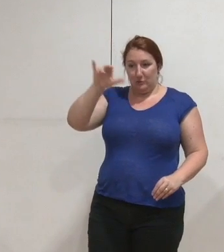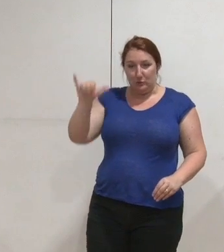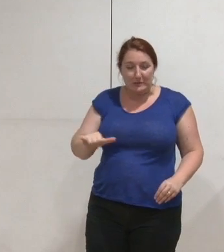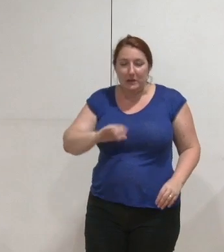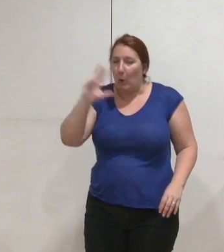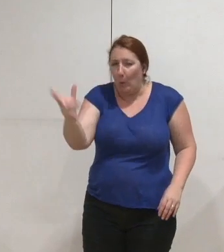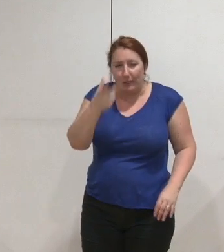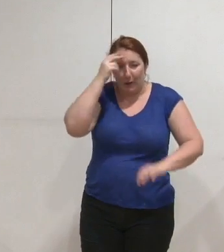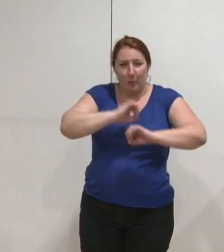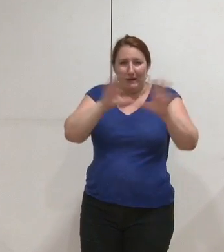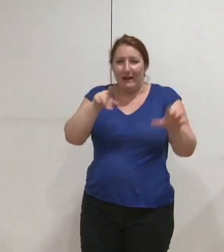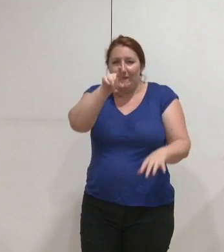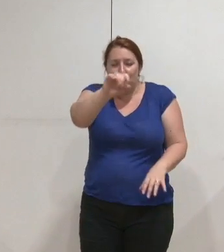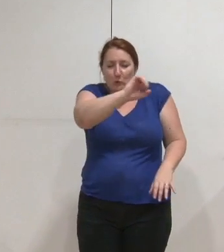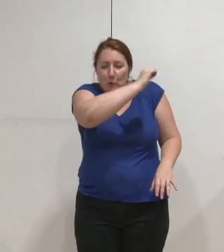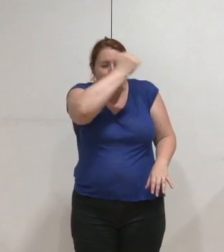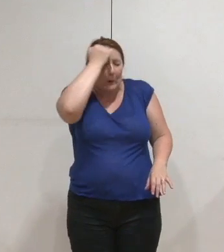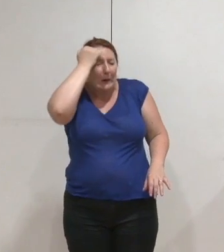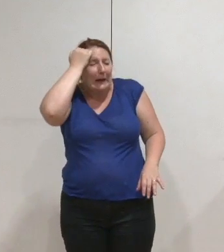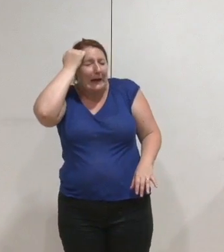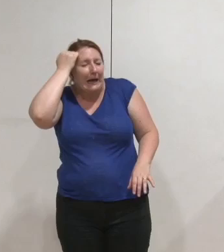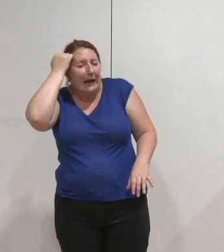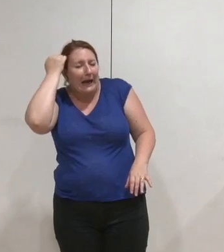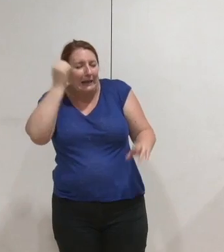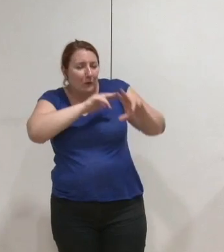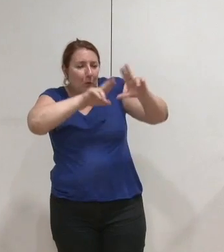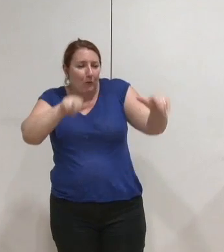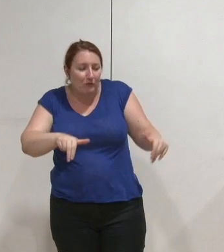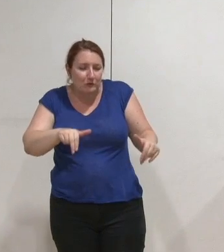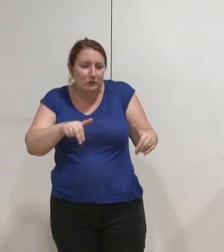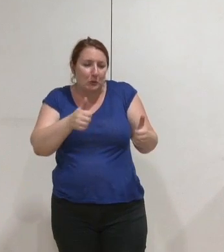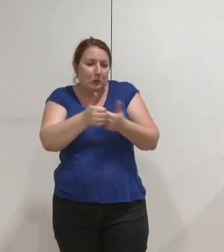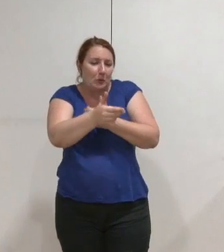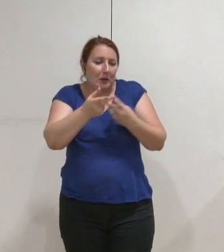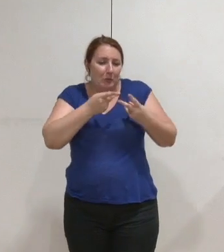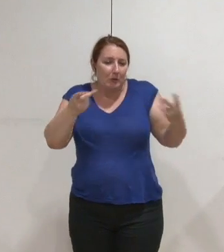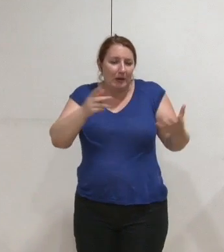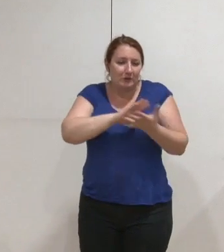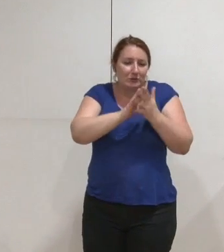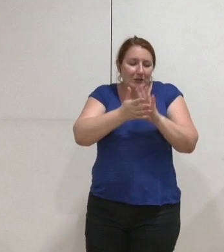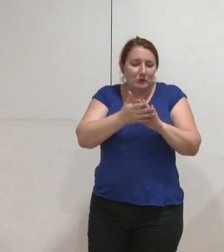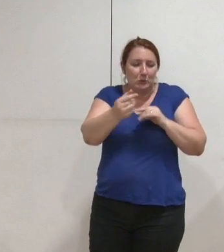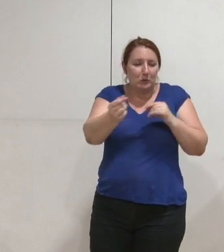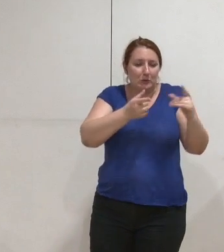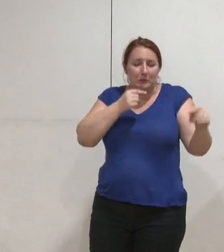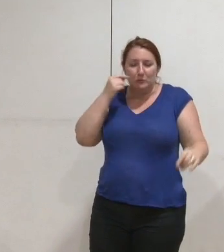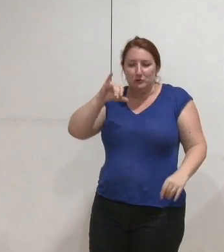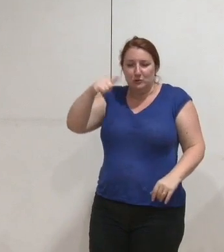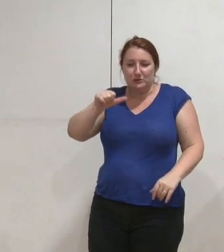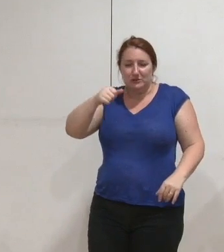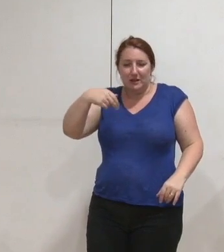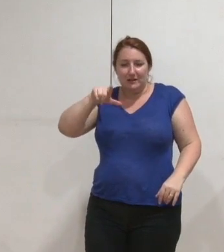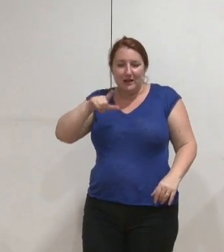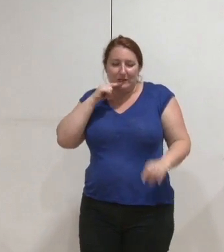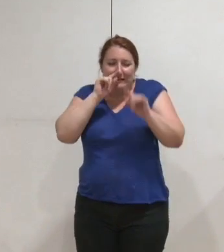regrettiez fortement la question avec la convention deation du domaine public de l'association dirigée par Monsieur janal et que